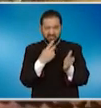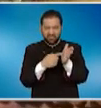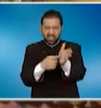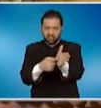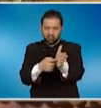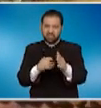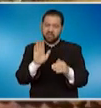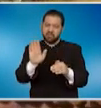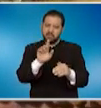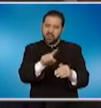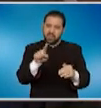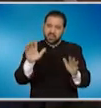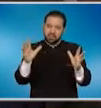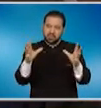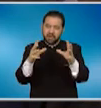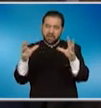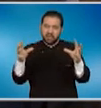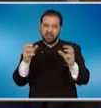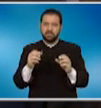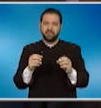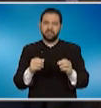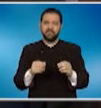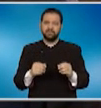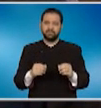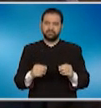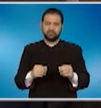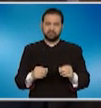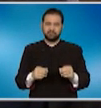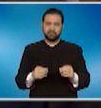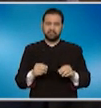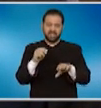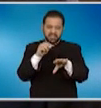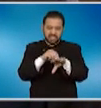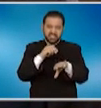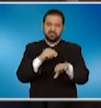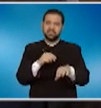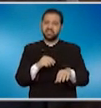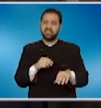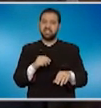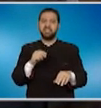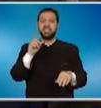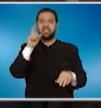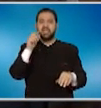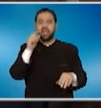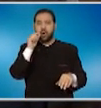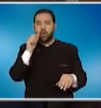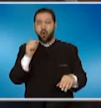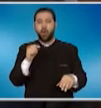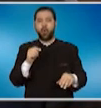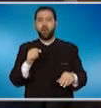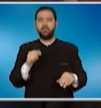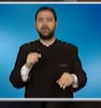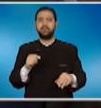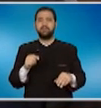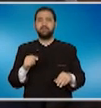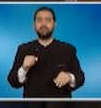văzut, se lasă pipăit, se lasă constatat, se lasă chiar și analizat, devine și un concept de